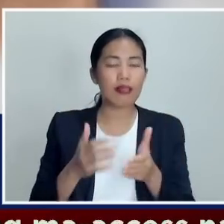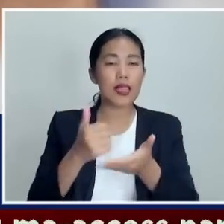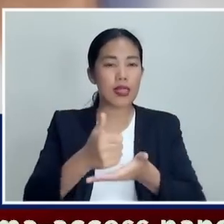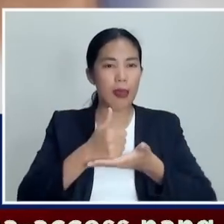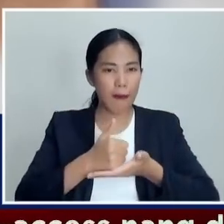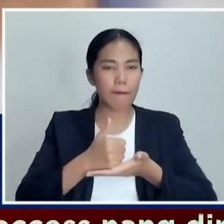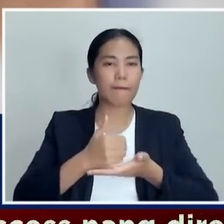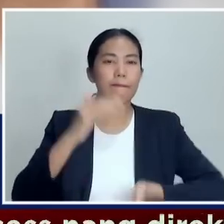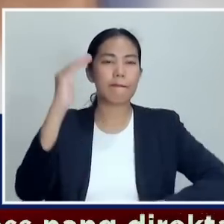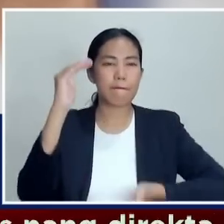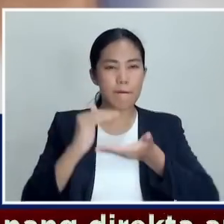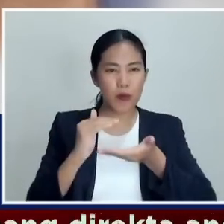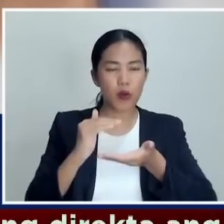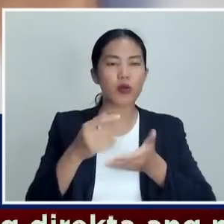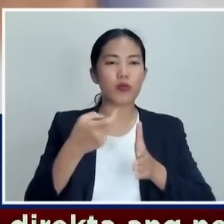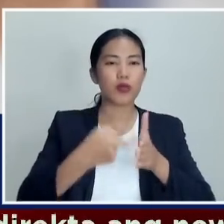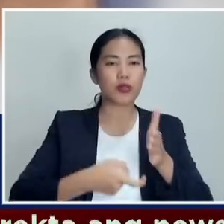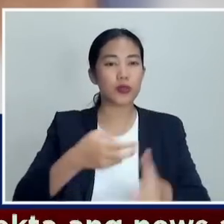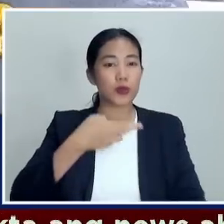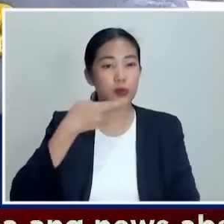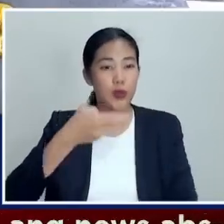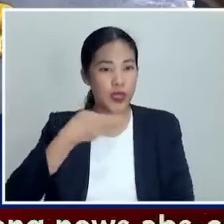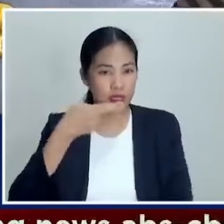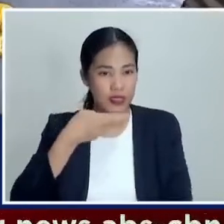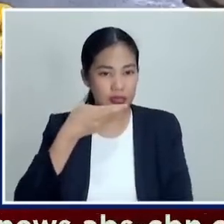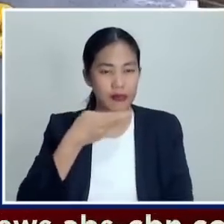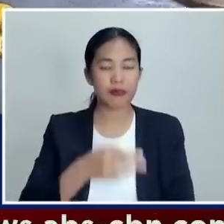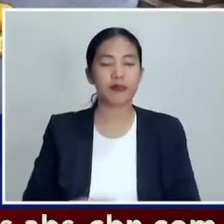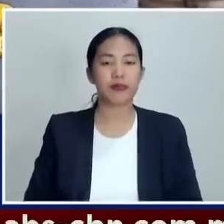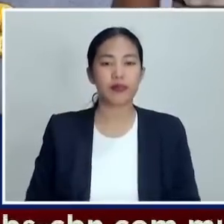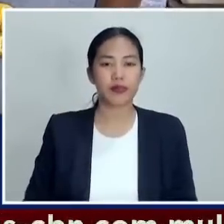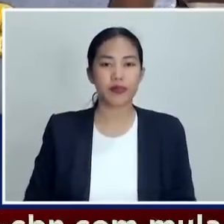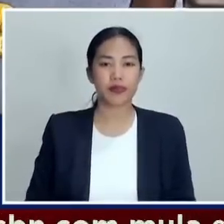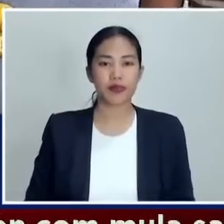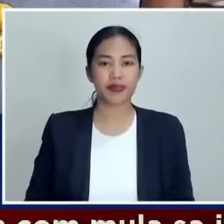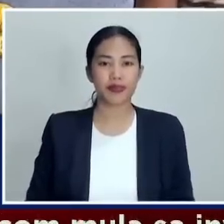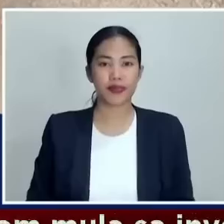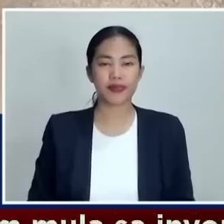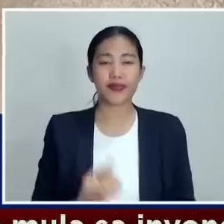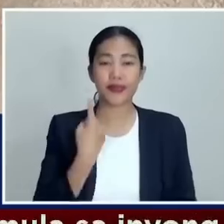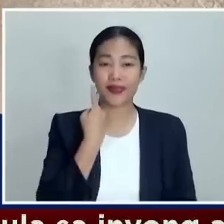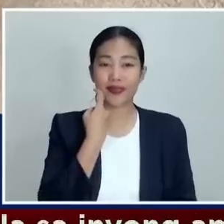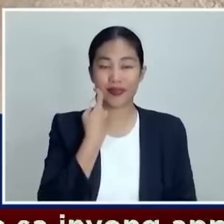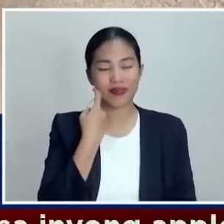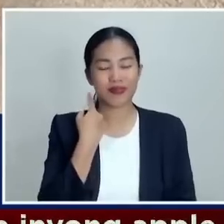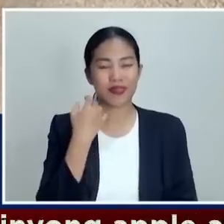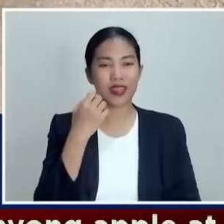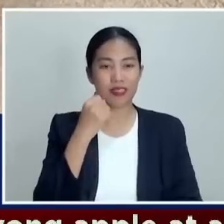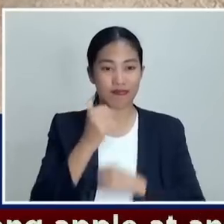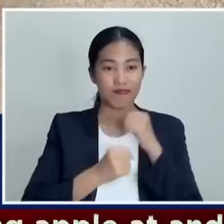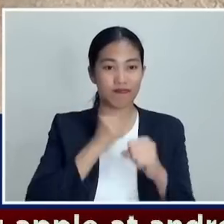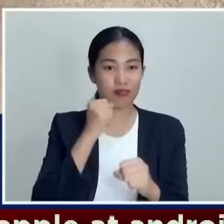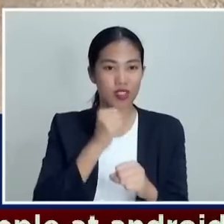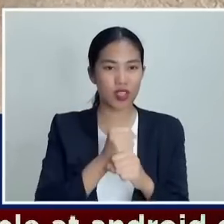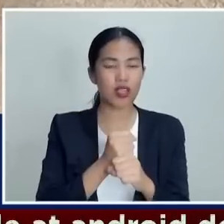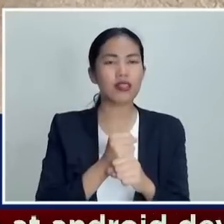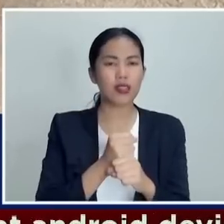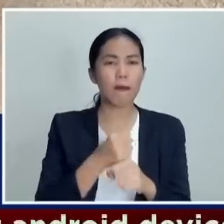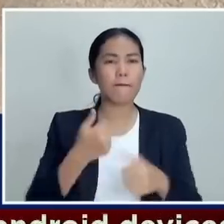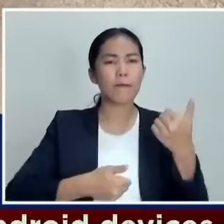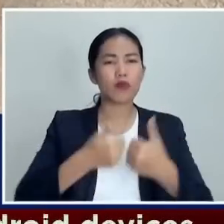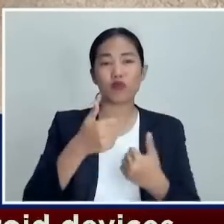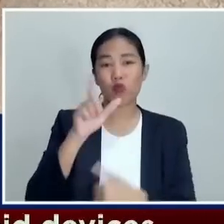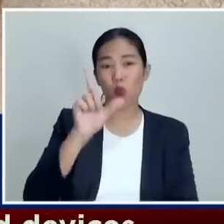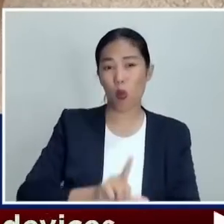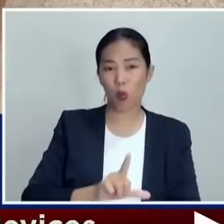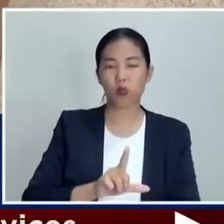course inevitably no, yung price ng bigas. Nitong mga nagdaang taon, ang pinakamababang presyo ng bigas na